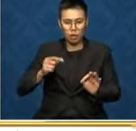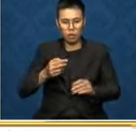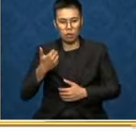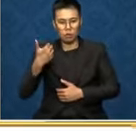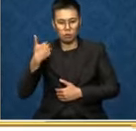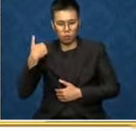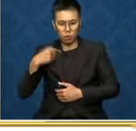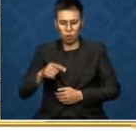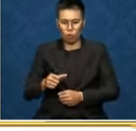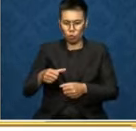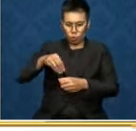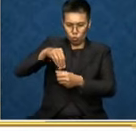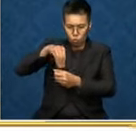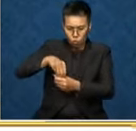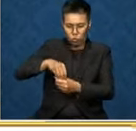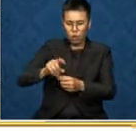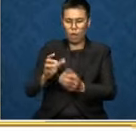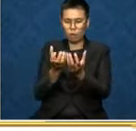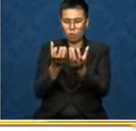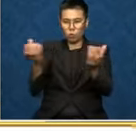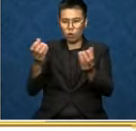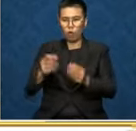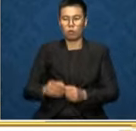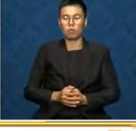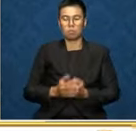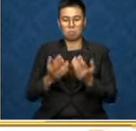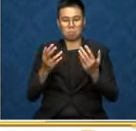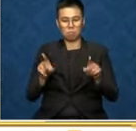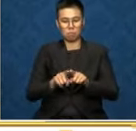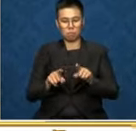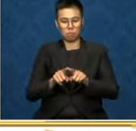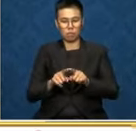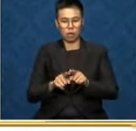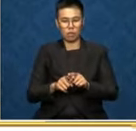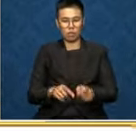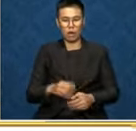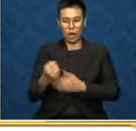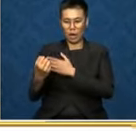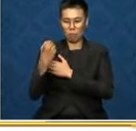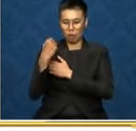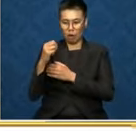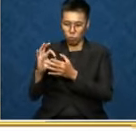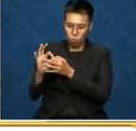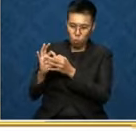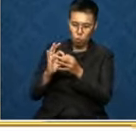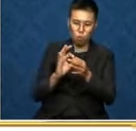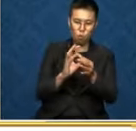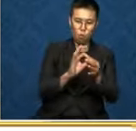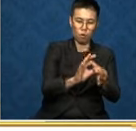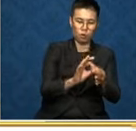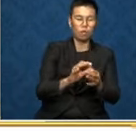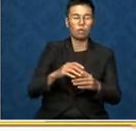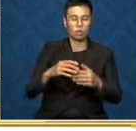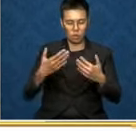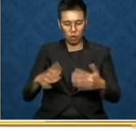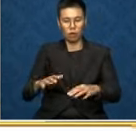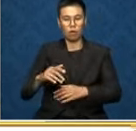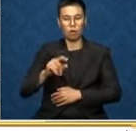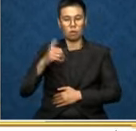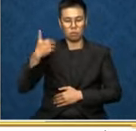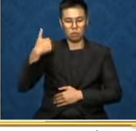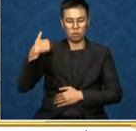ไว้ในรัฐธรรมนูญเพื่อสืบทอดอำนาจหรือรักษาอำนาจของคนที่เชื่อมโยงกับระบอบเดิมไม่ว่าจะเป็นอำนาจของวุฒิสภาที่มาจาก